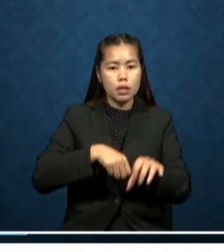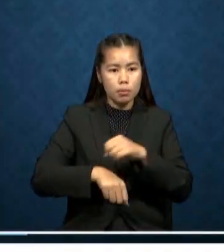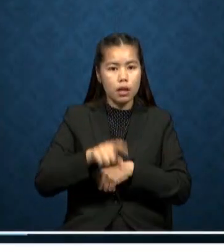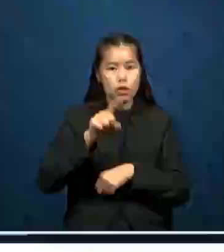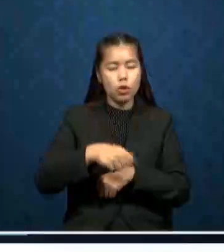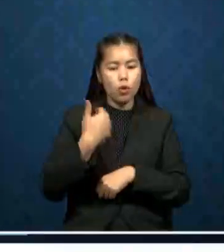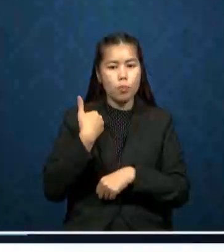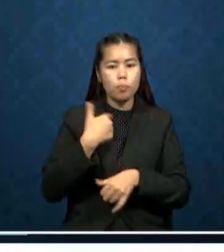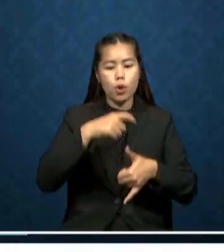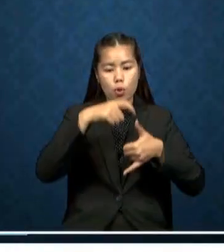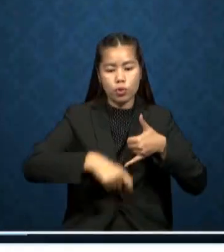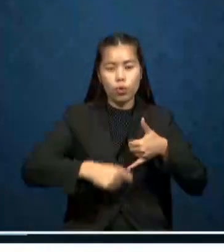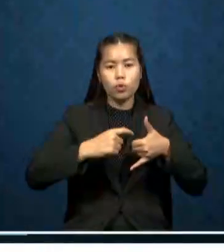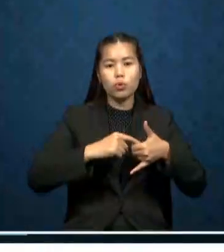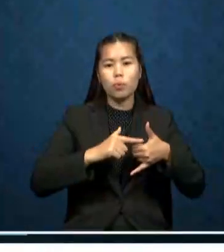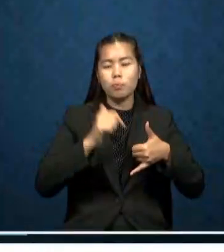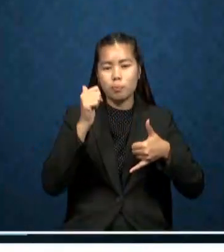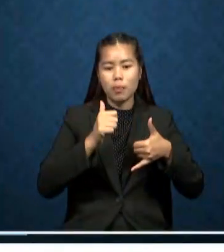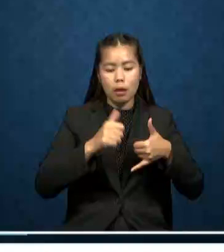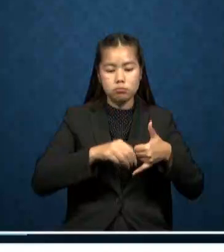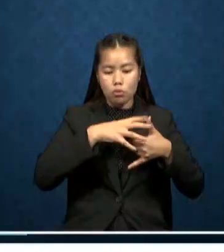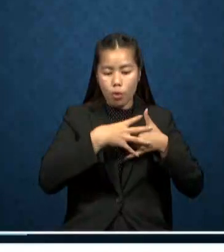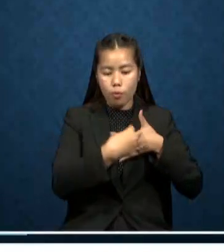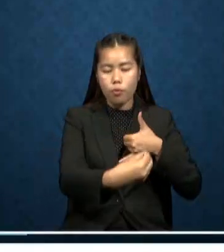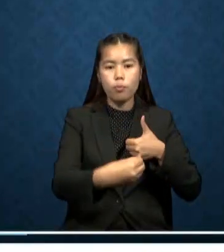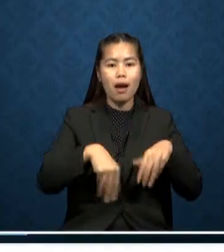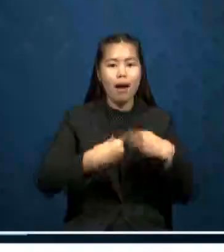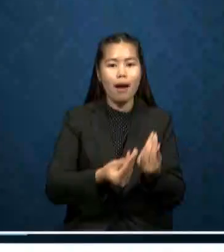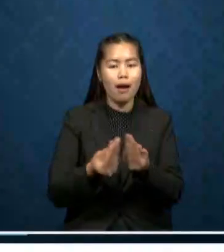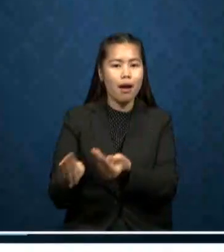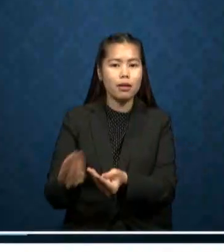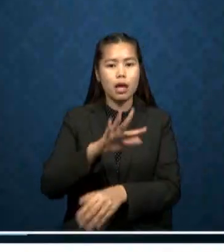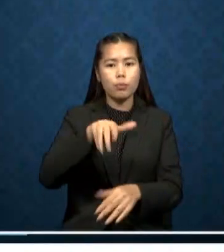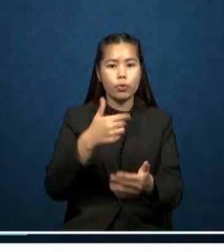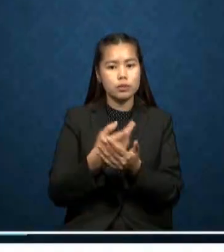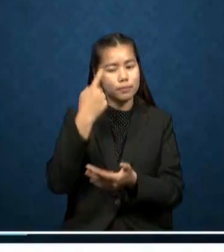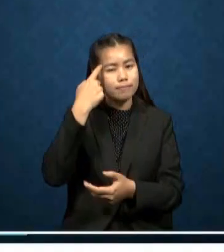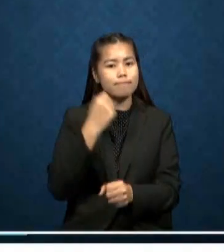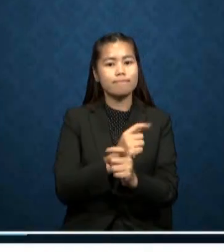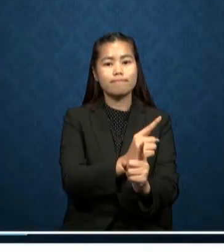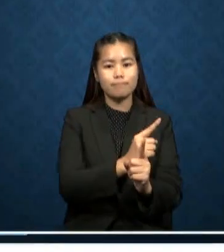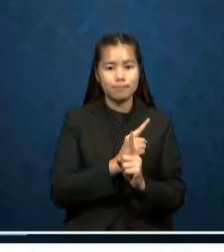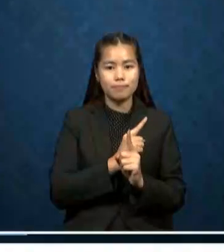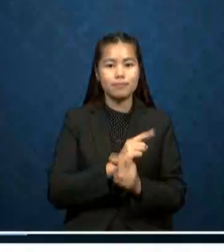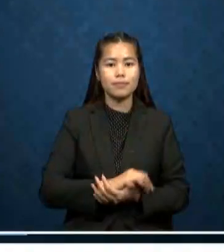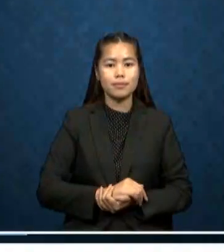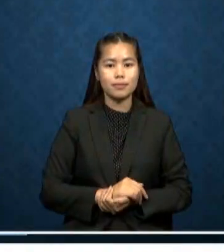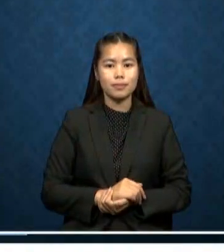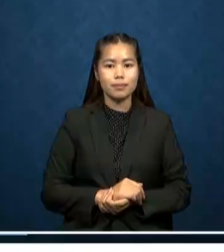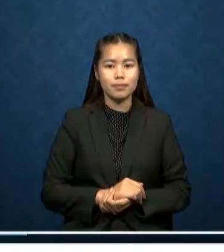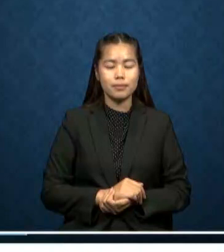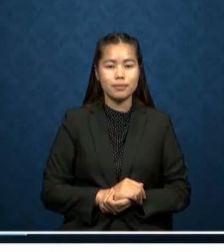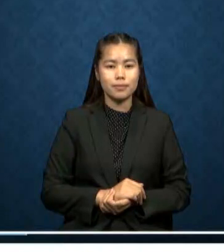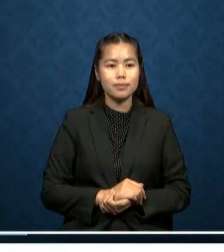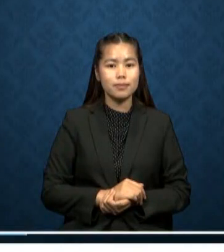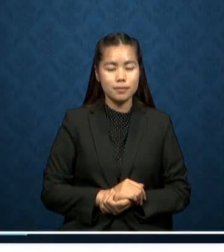STEMต้นแบบและให้ต้นแบบไปขยายผลสร้างสังคม STSTEMต่อไปได้